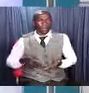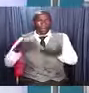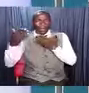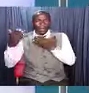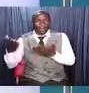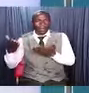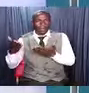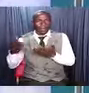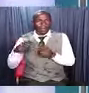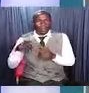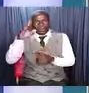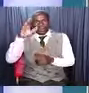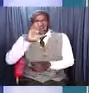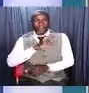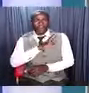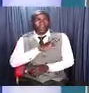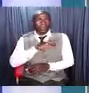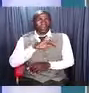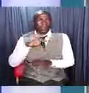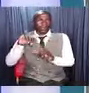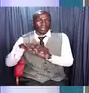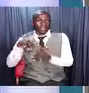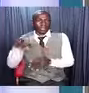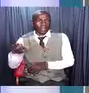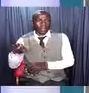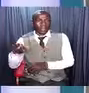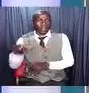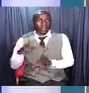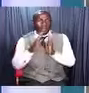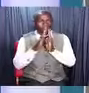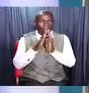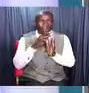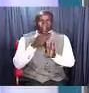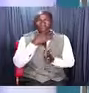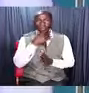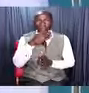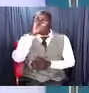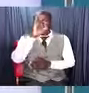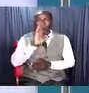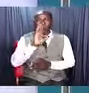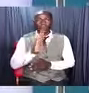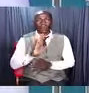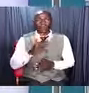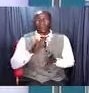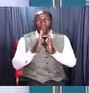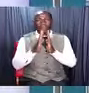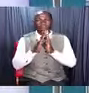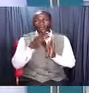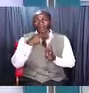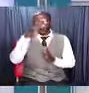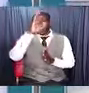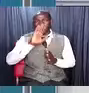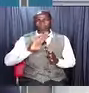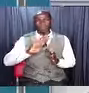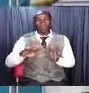hapo ndani halichakai. The fruit of giving to God is still there. Haya muombeeni baba sasa. Okay, now pray to the Lord. Muombeeni baba. Pray to my father. Hizo